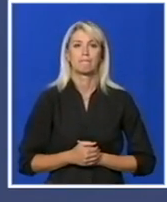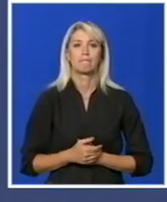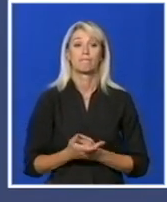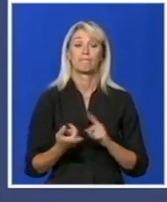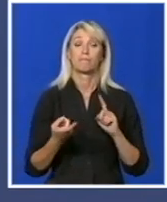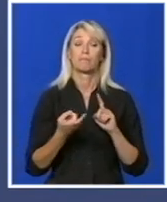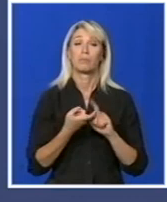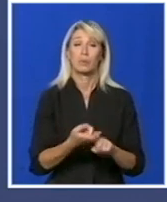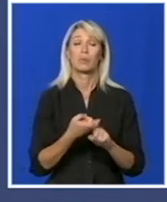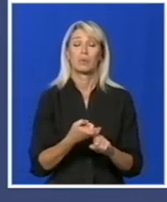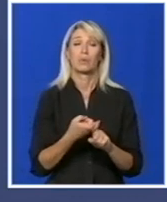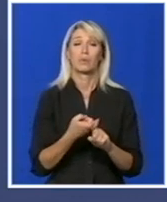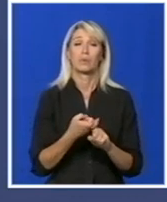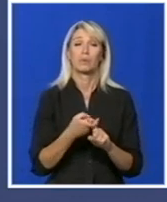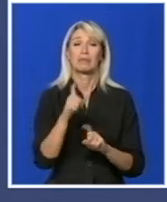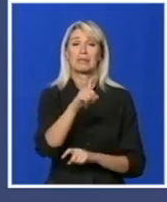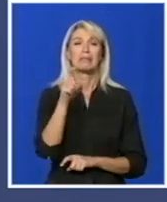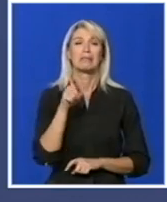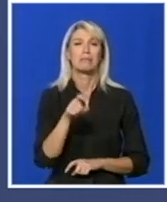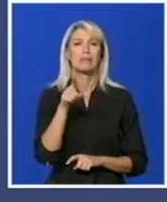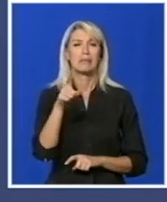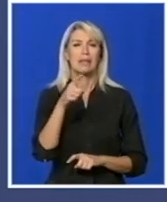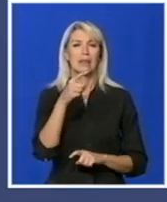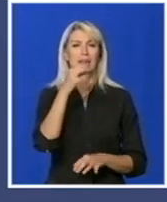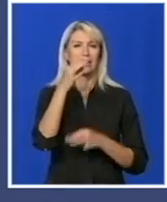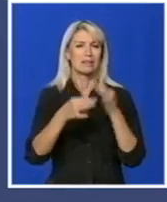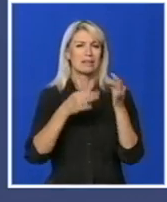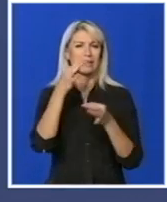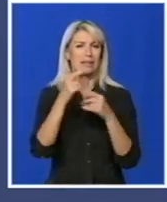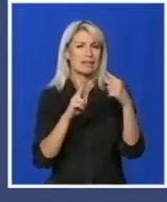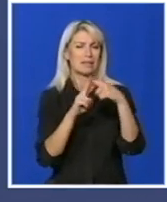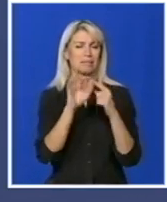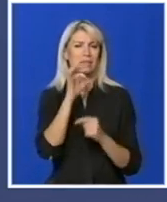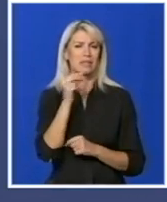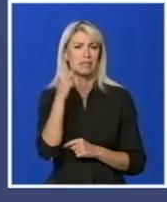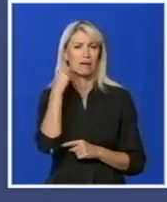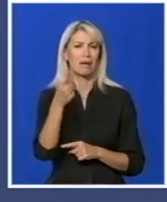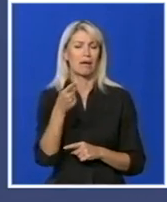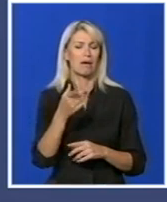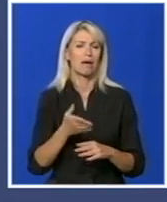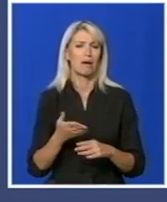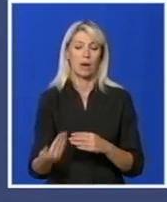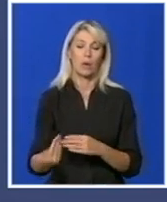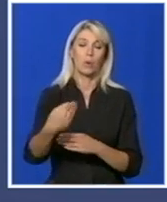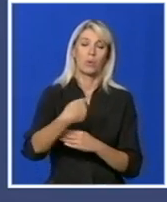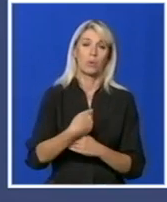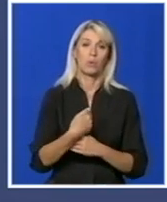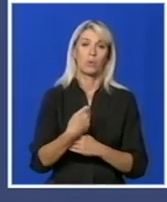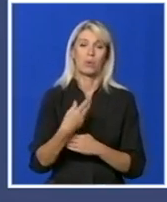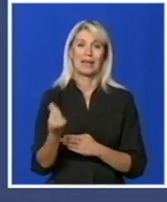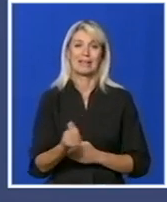pitanja vezano za PCR potvrdu ulaska u Republiku Srbiju,